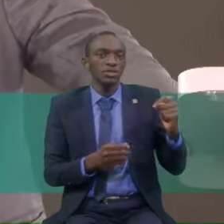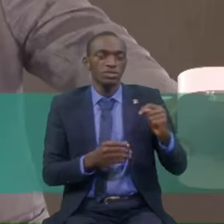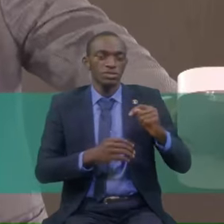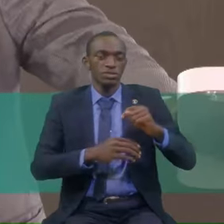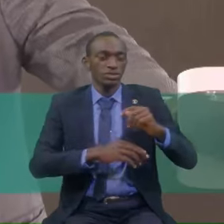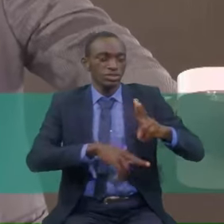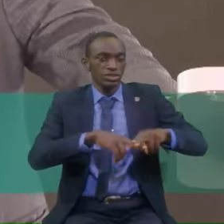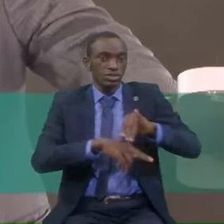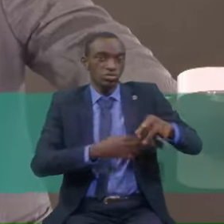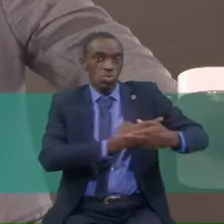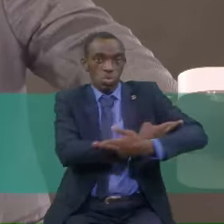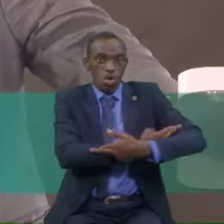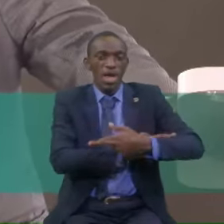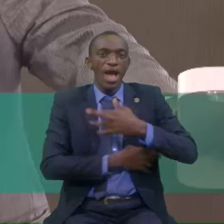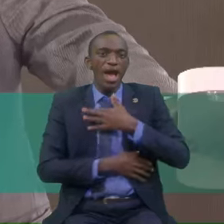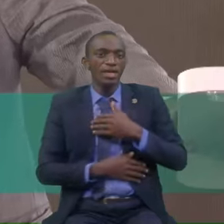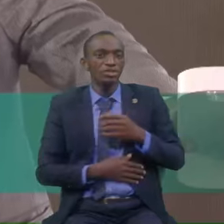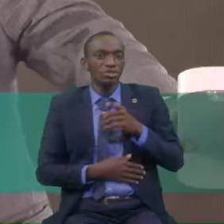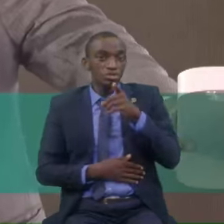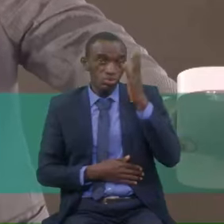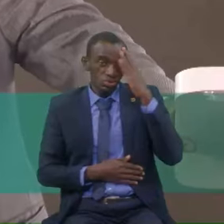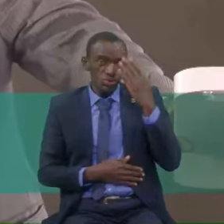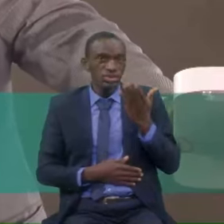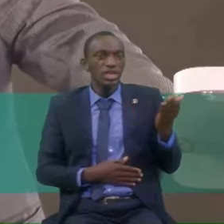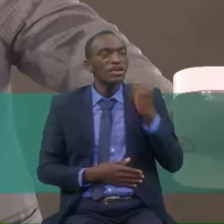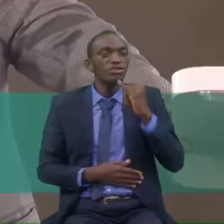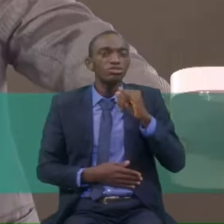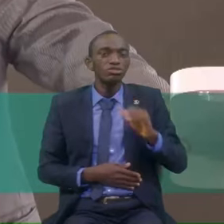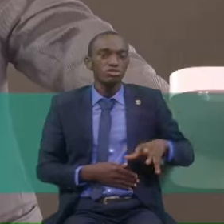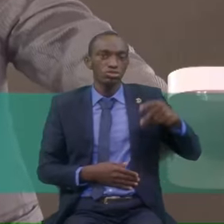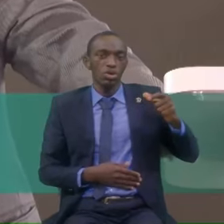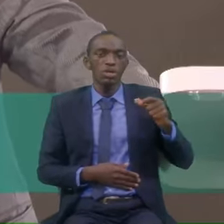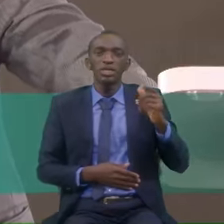au salon, et tu sais que le chien qui aboie là-bas,